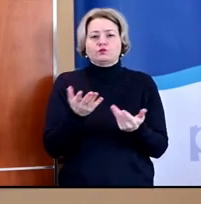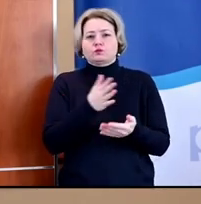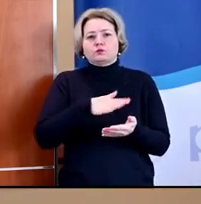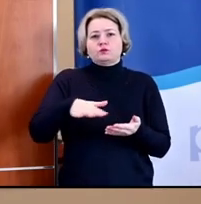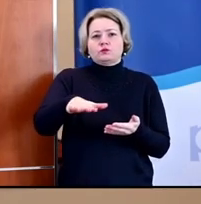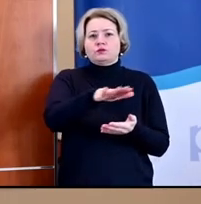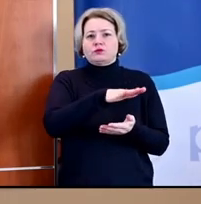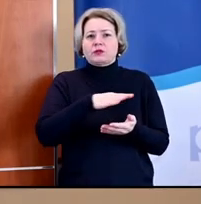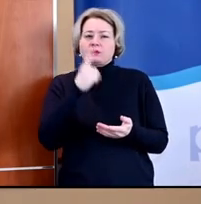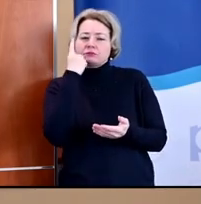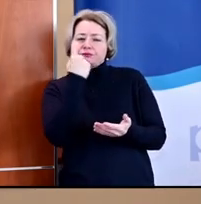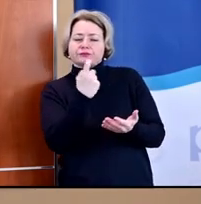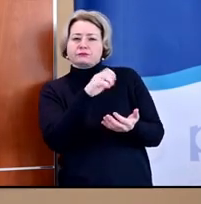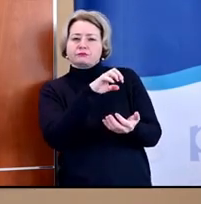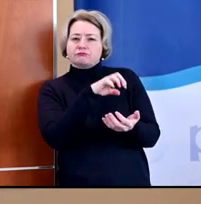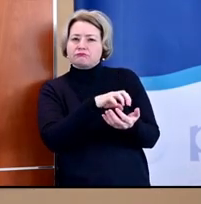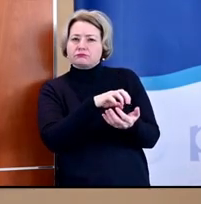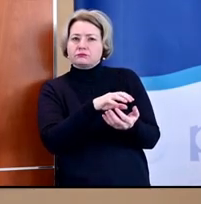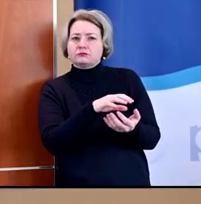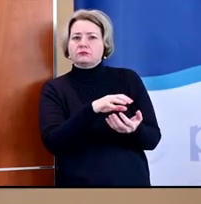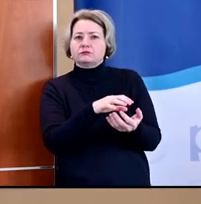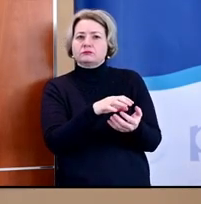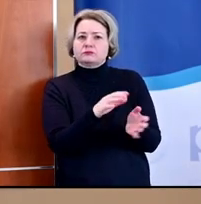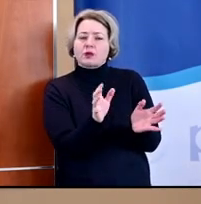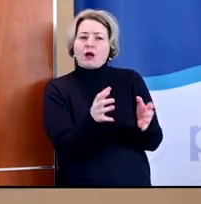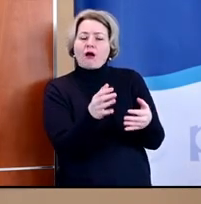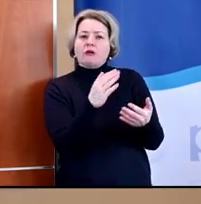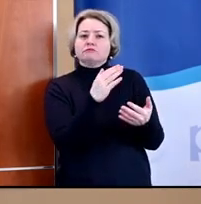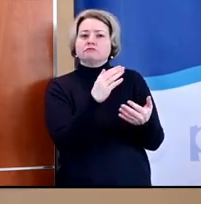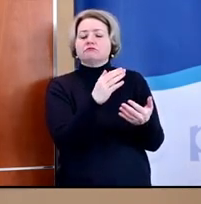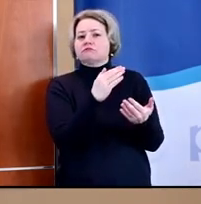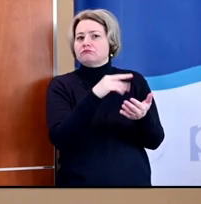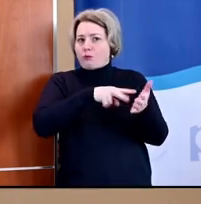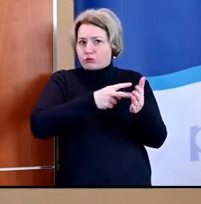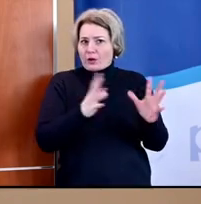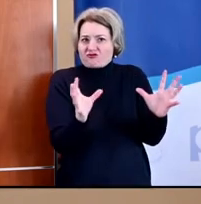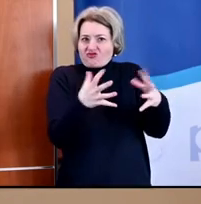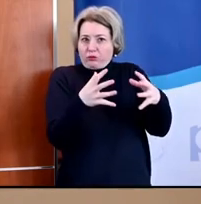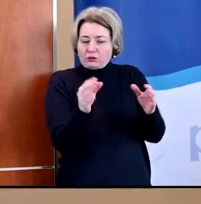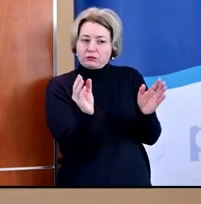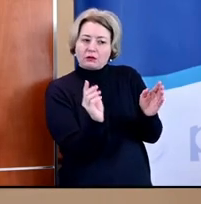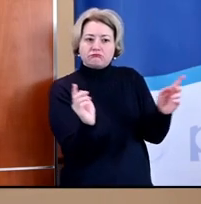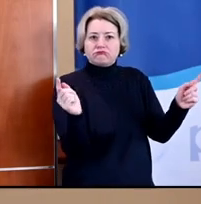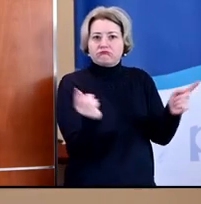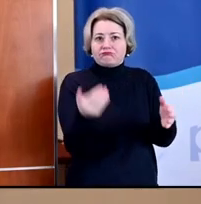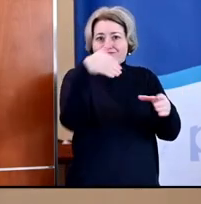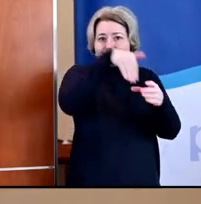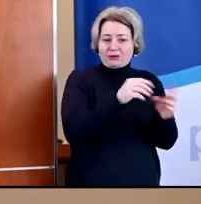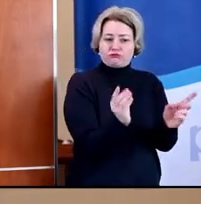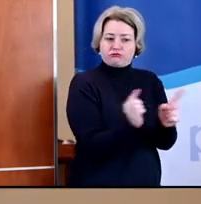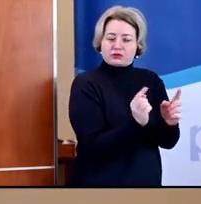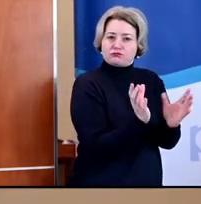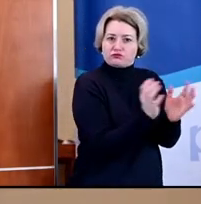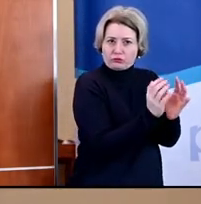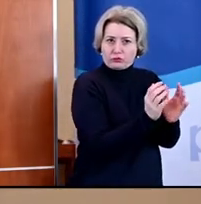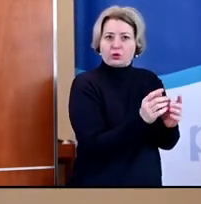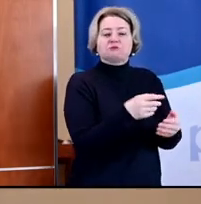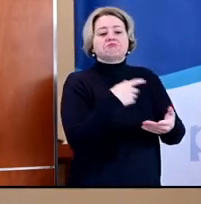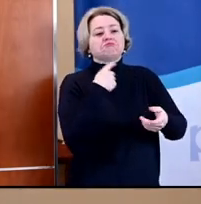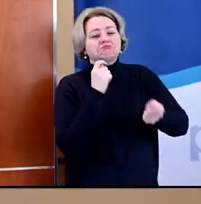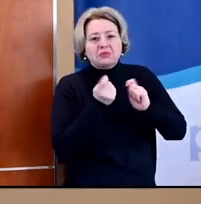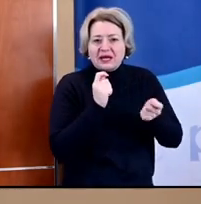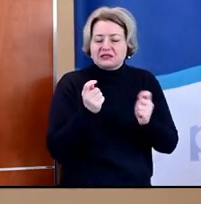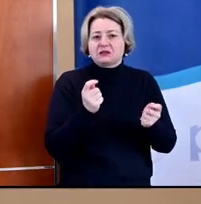különböző csoport a kisebb projektcsapatunkban tehát a gazdasági fenntarthatóságnál ott a pájázati rendszerünk figyelt